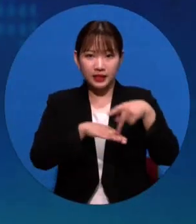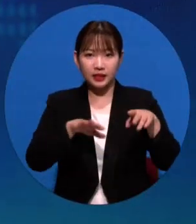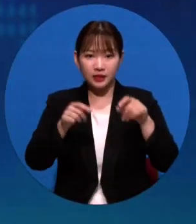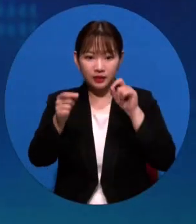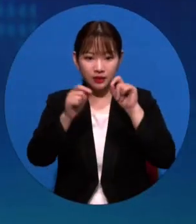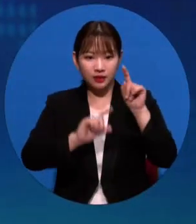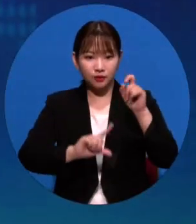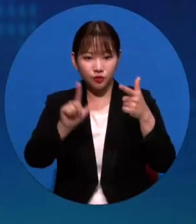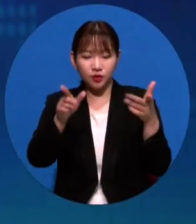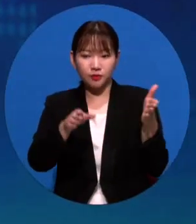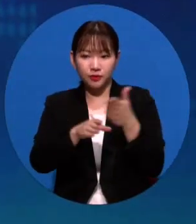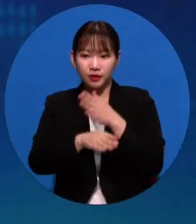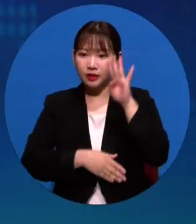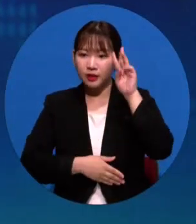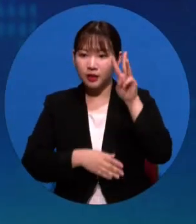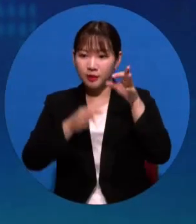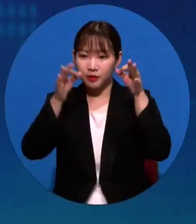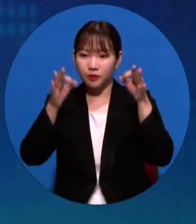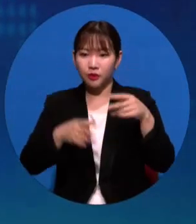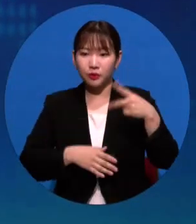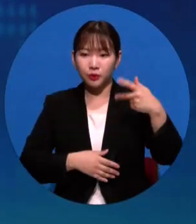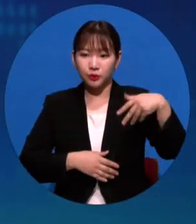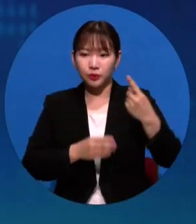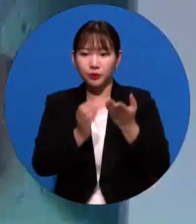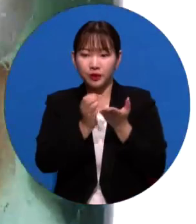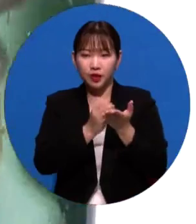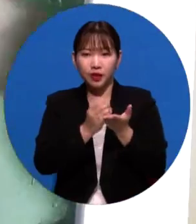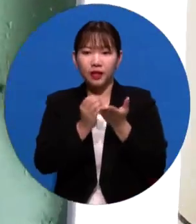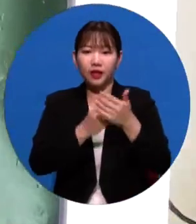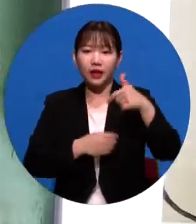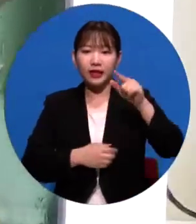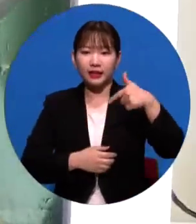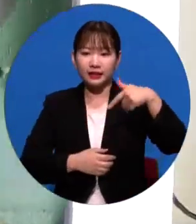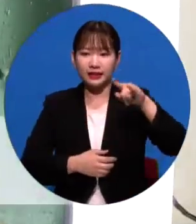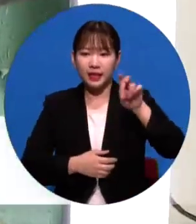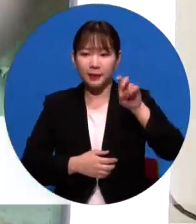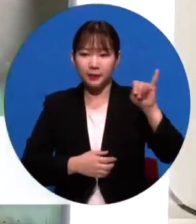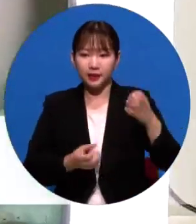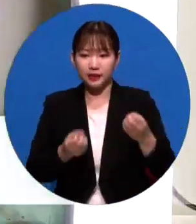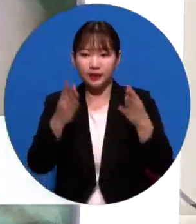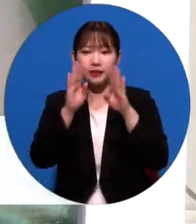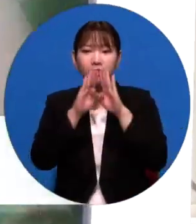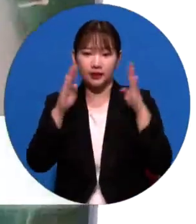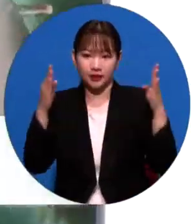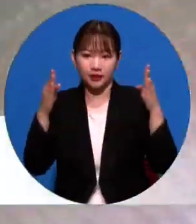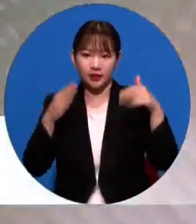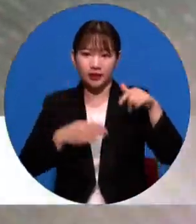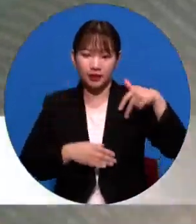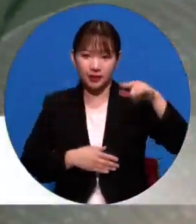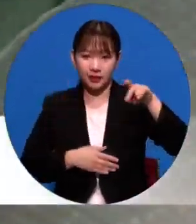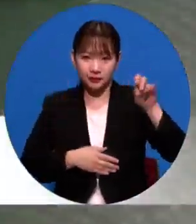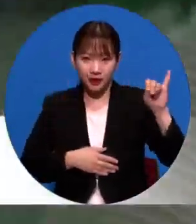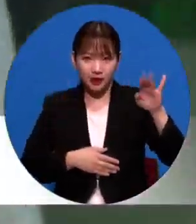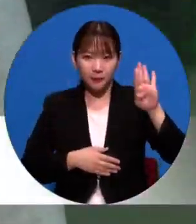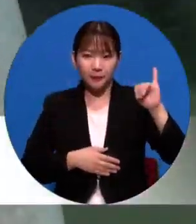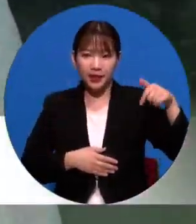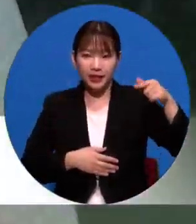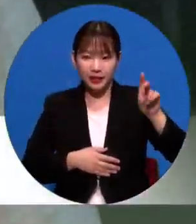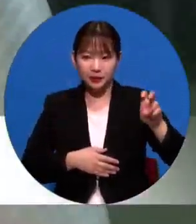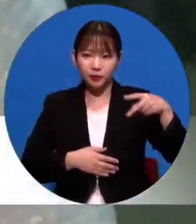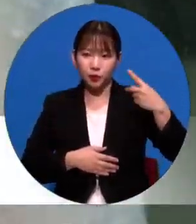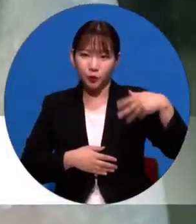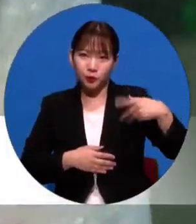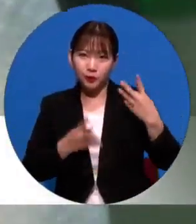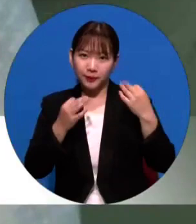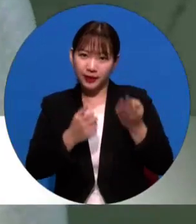신안군은 오는 16일부터 사흘 동안 도초도에서 섬 간재미 축제를 개최합니다 간자미는 비금 도처권 내에서